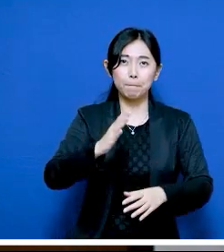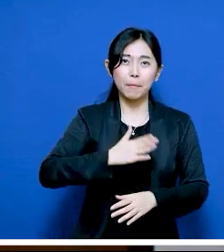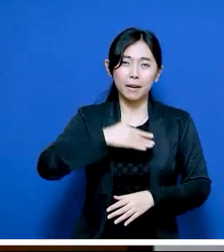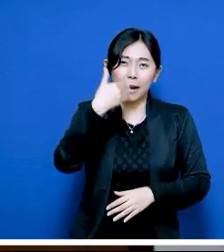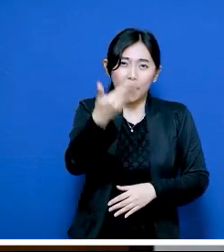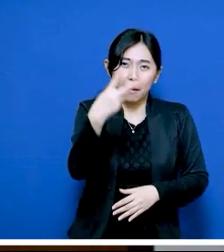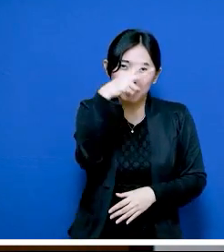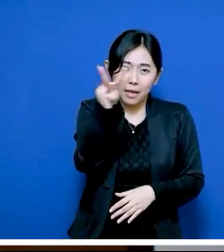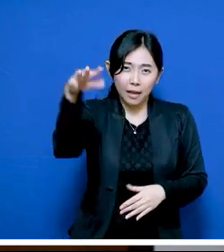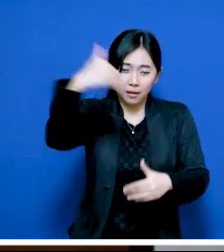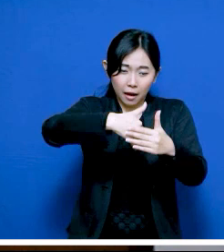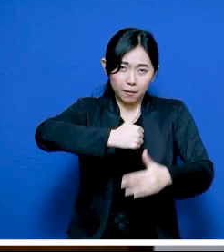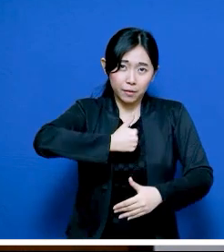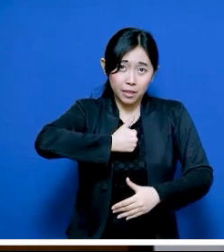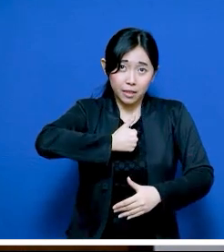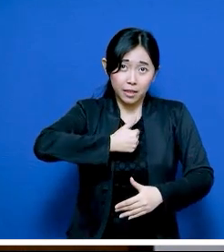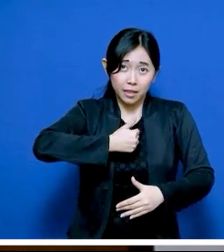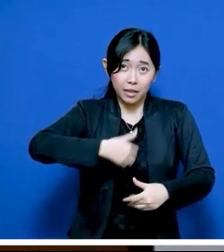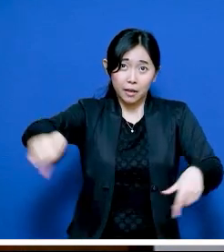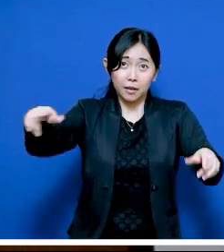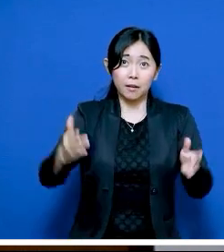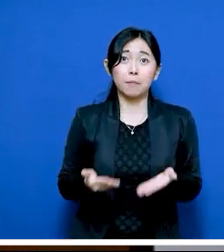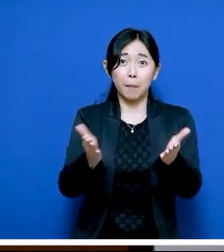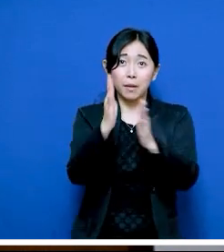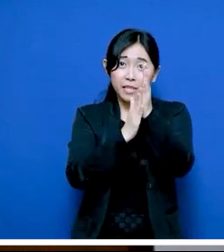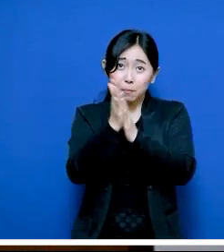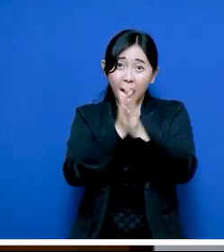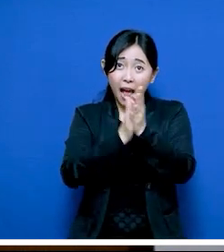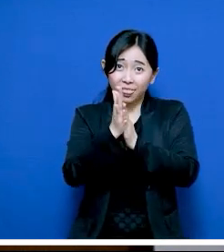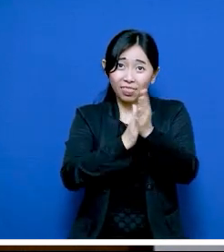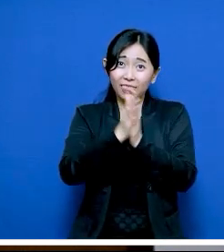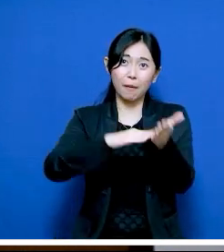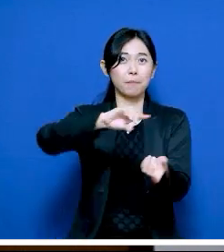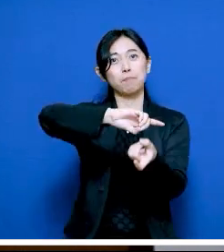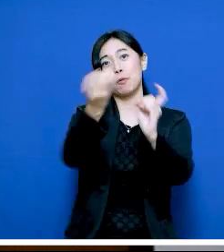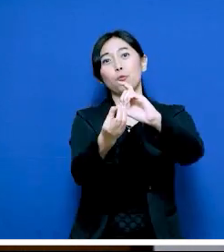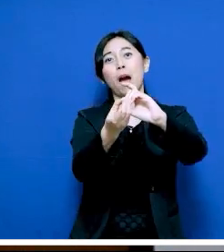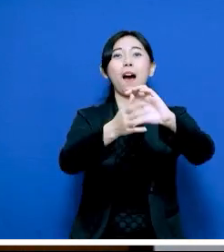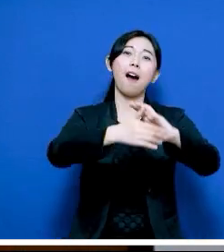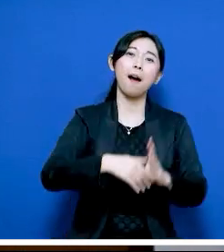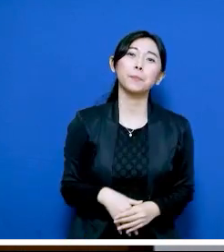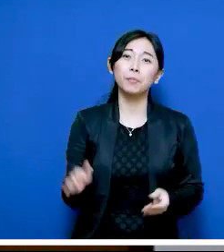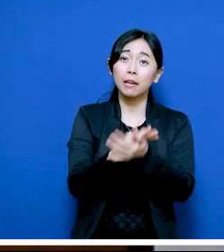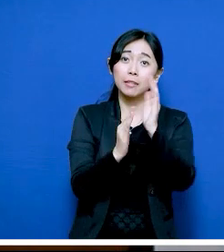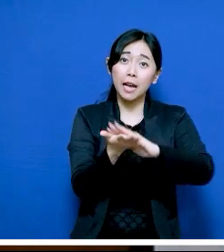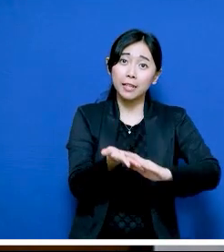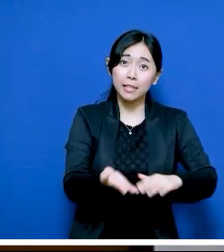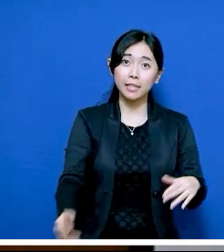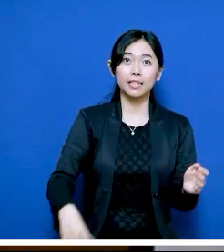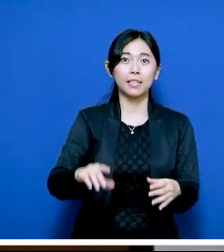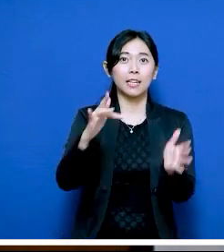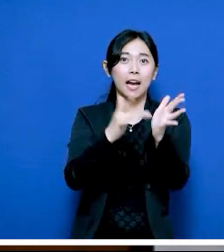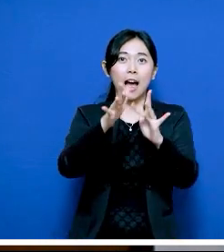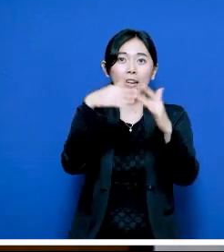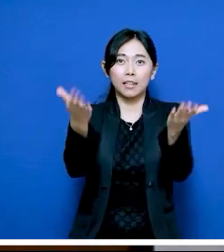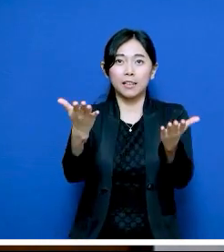diri dan terus menyemangati diri untuk menyatakan pertobatan. Menarik bahwa pembacaan kita yang